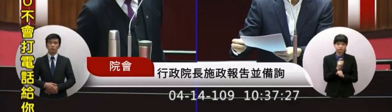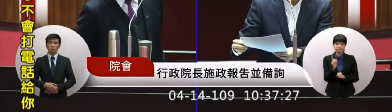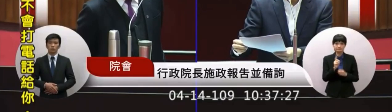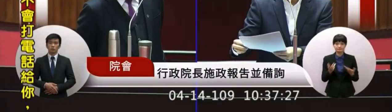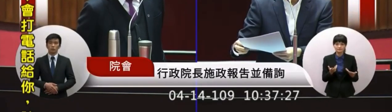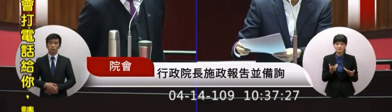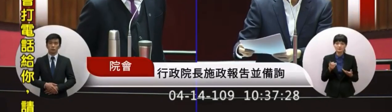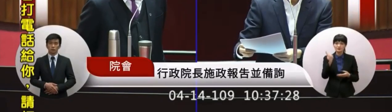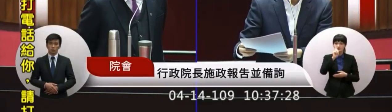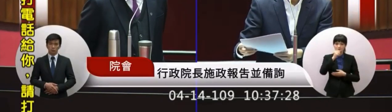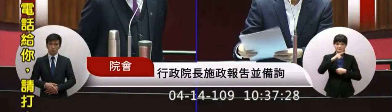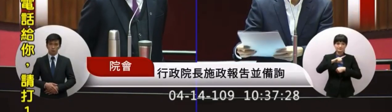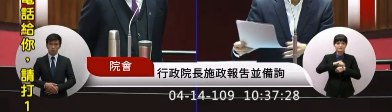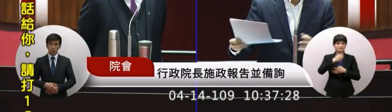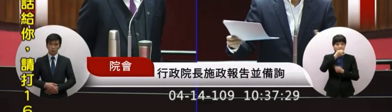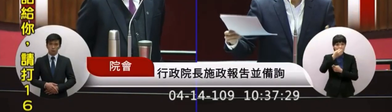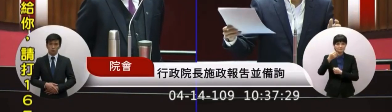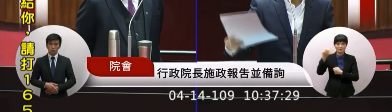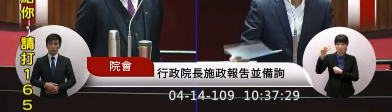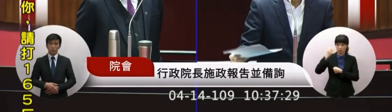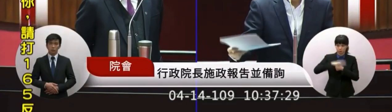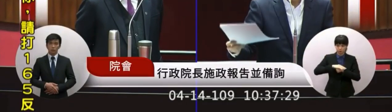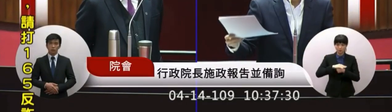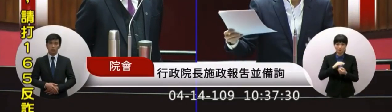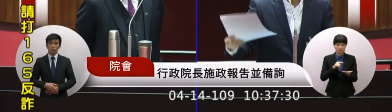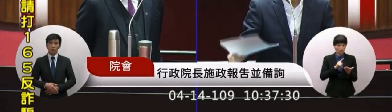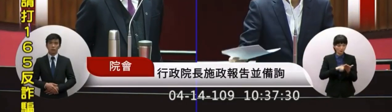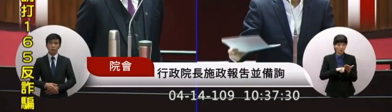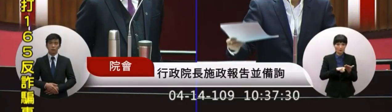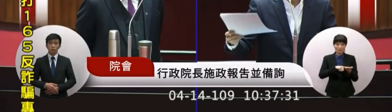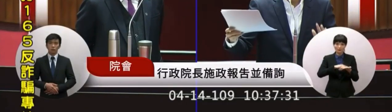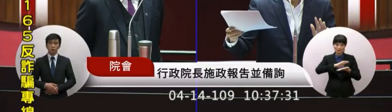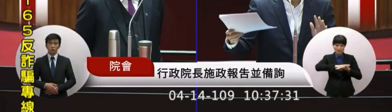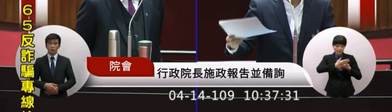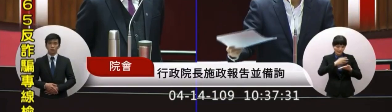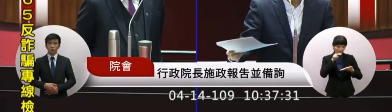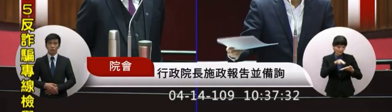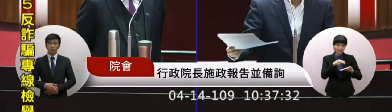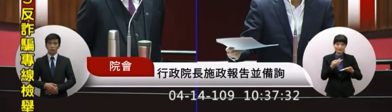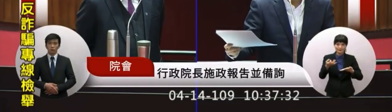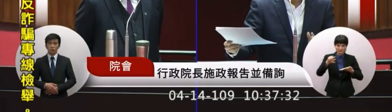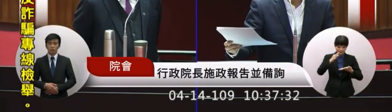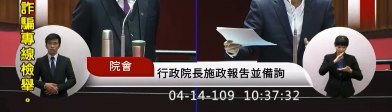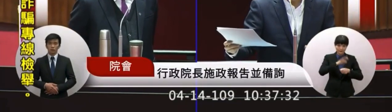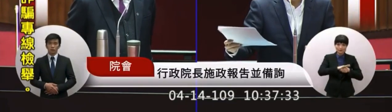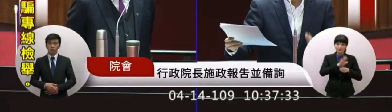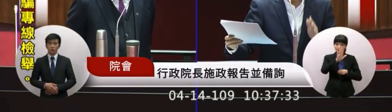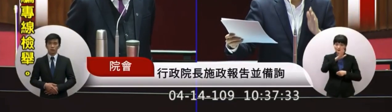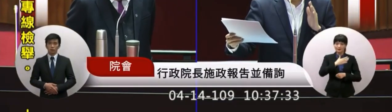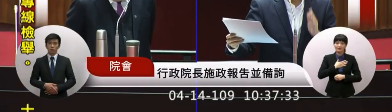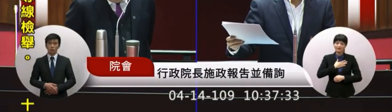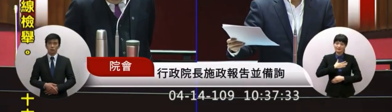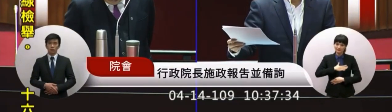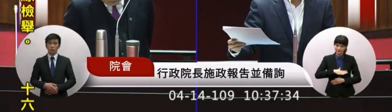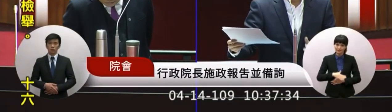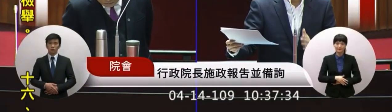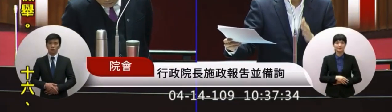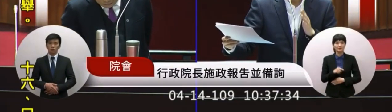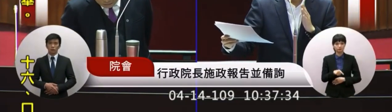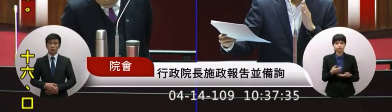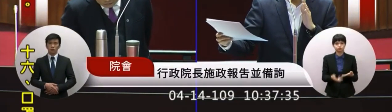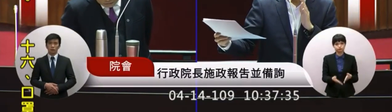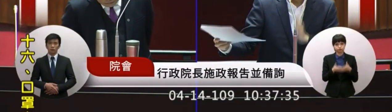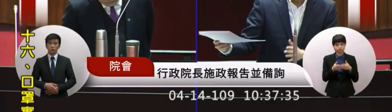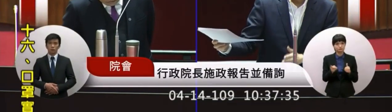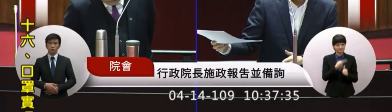候可以看得到他有钱在他账户里面，可以有相对应的钱可以做支配。想请教一下院